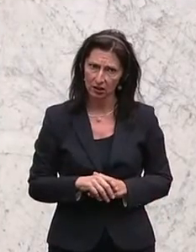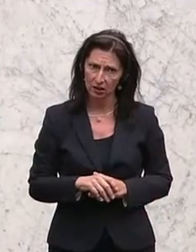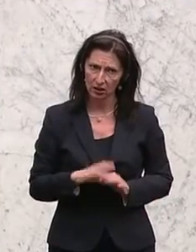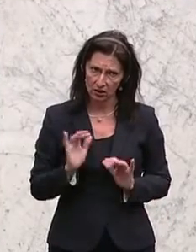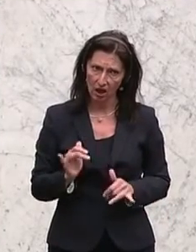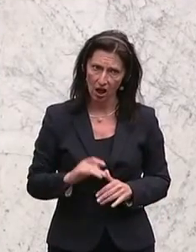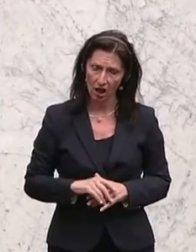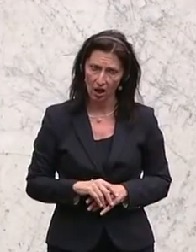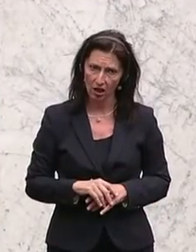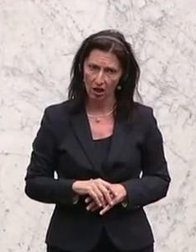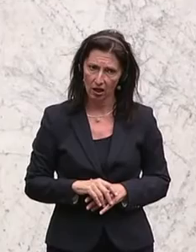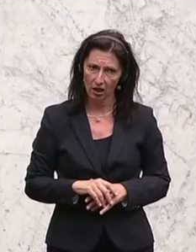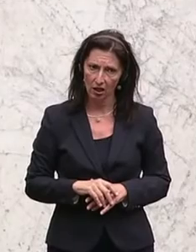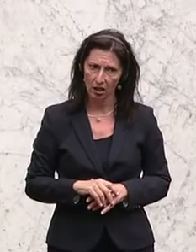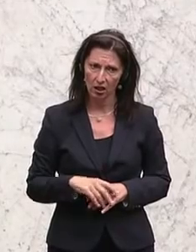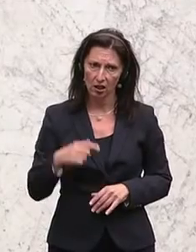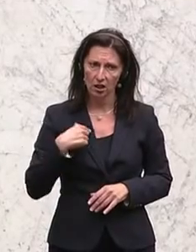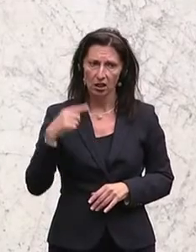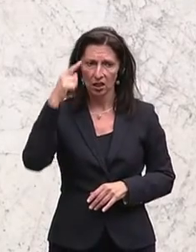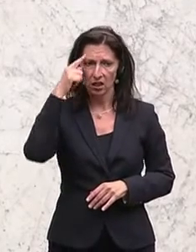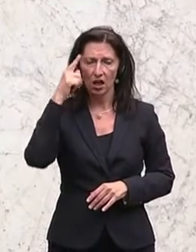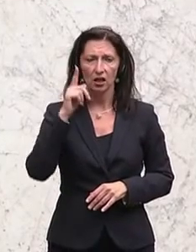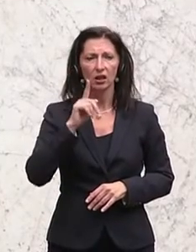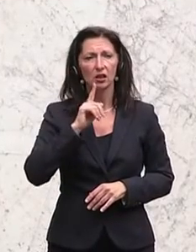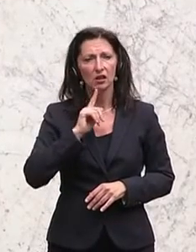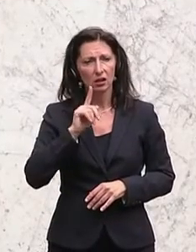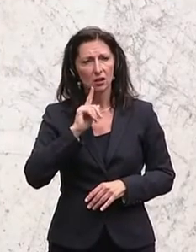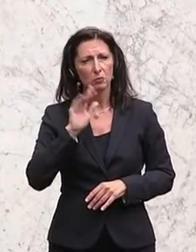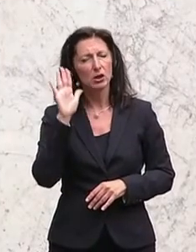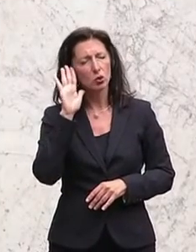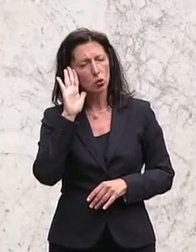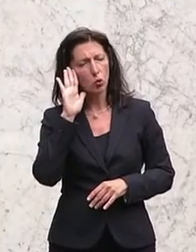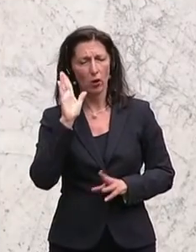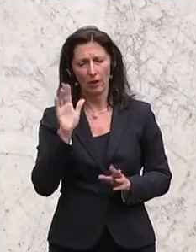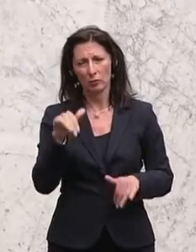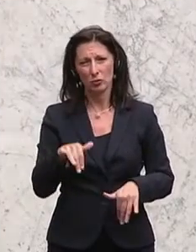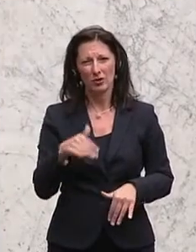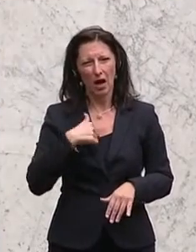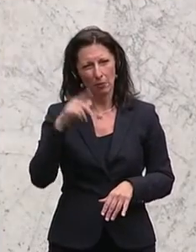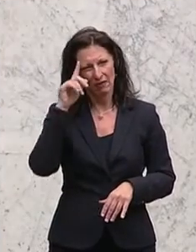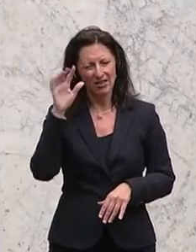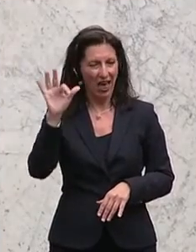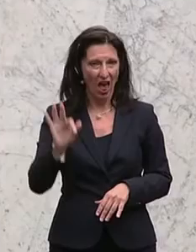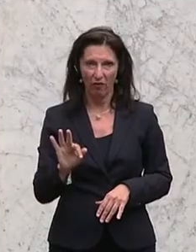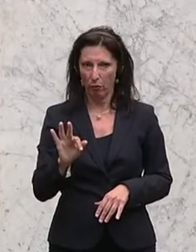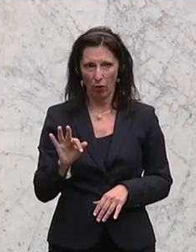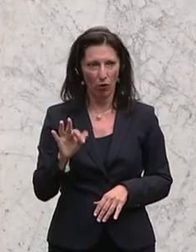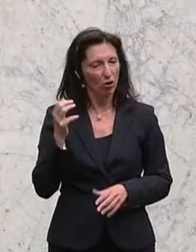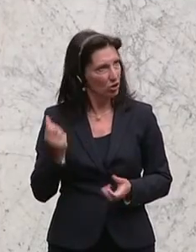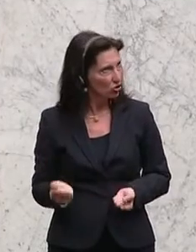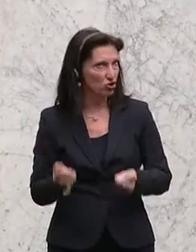Ja, ich denke, ein bisschen Zuhörkultur muss man haben, aber das ist immer so schwierig bei den Freiheitlichen, das weiß